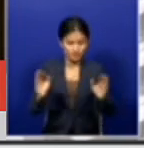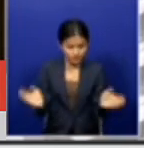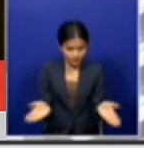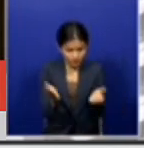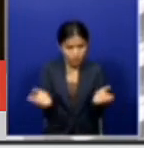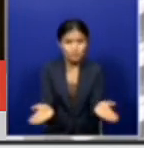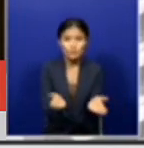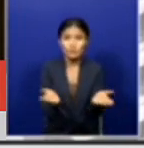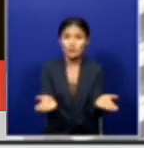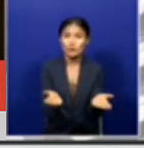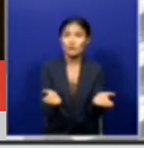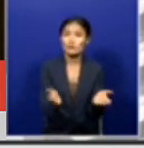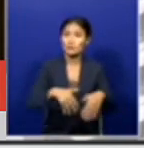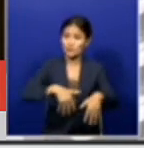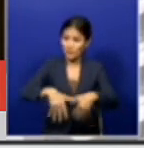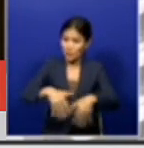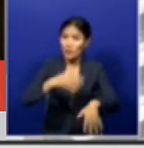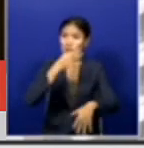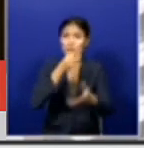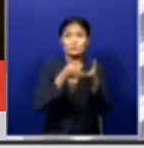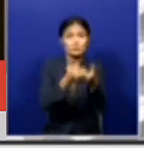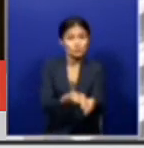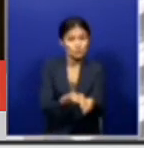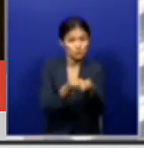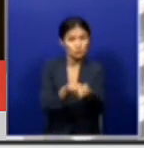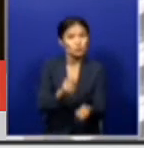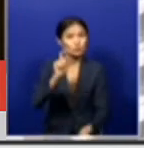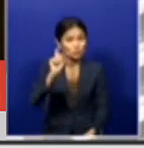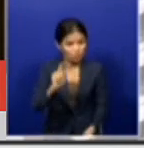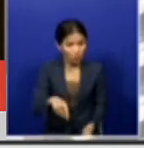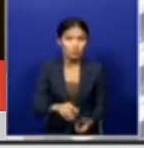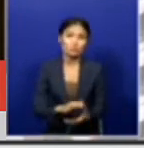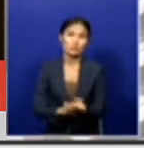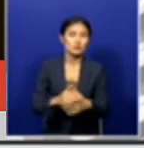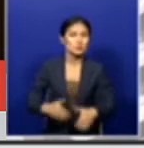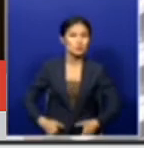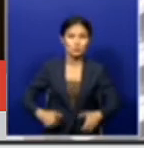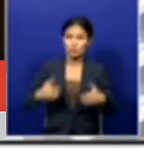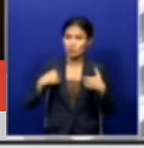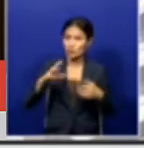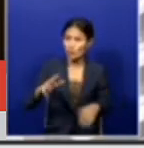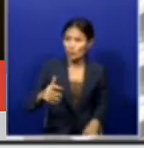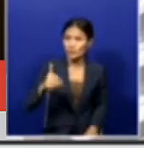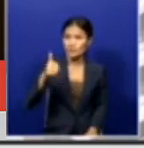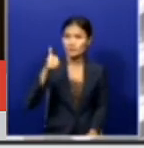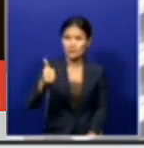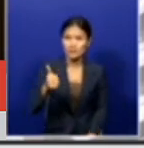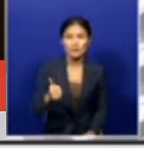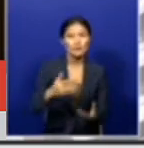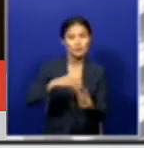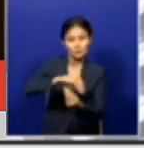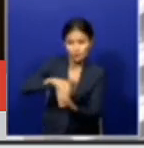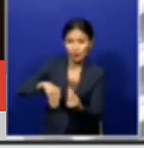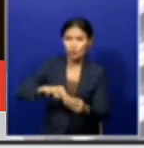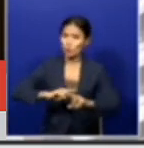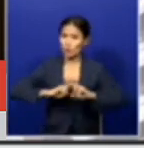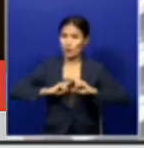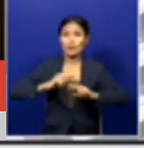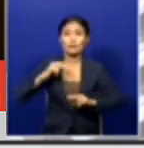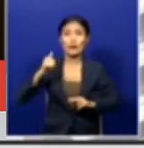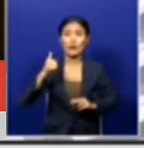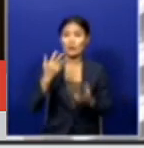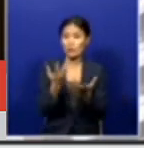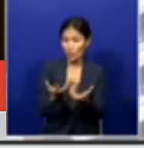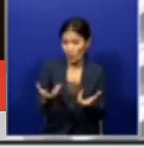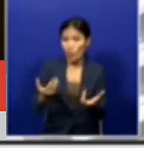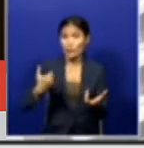กรอยู่ได้พออยู่พอกินเหลือก็ขายในประการแร